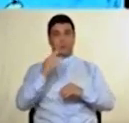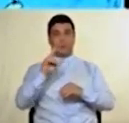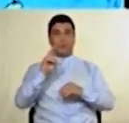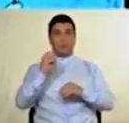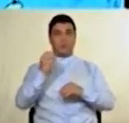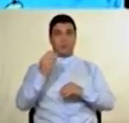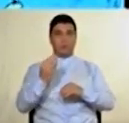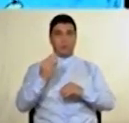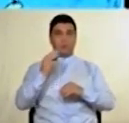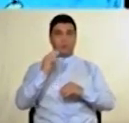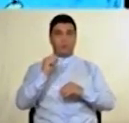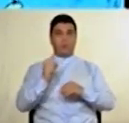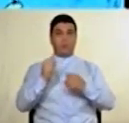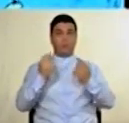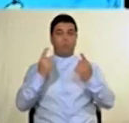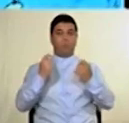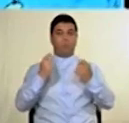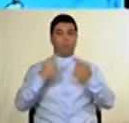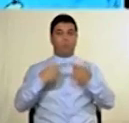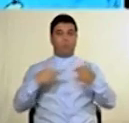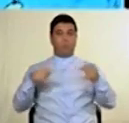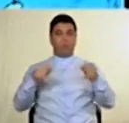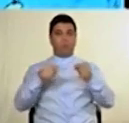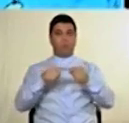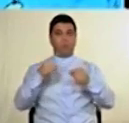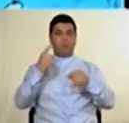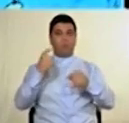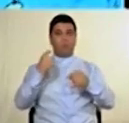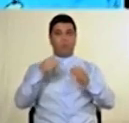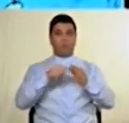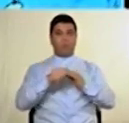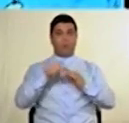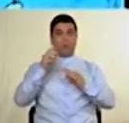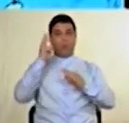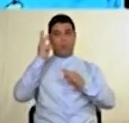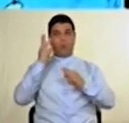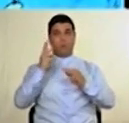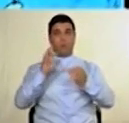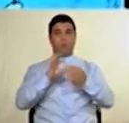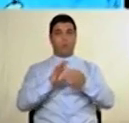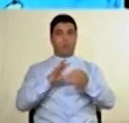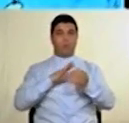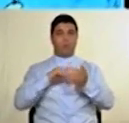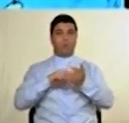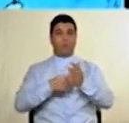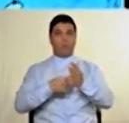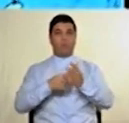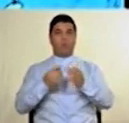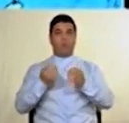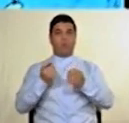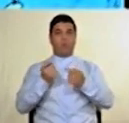Kesh va Buxoro hududlarini va Buxorodan Xorazmga bog'langan nuqtalari ham bor ekan.